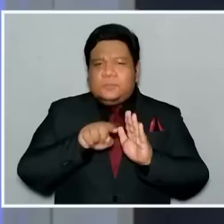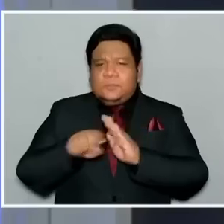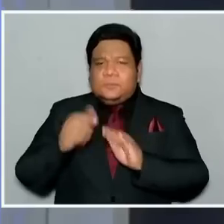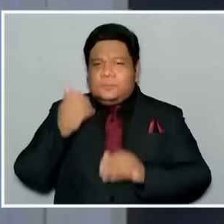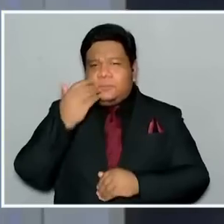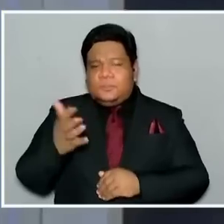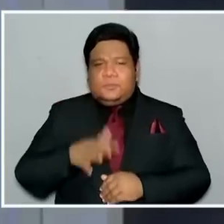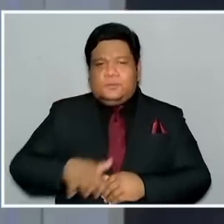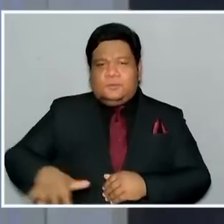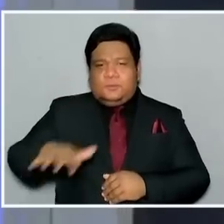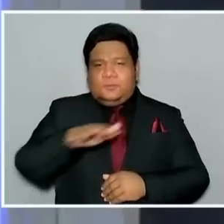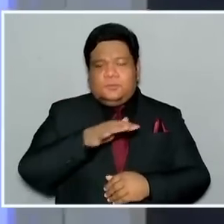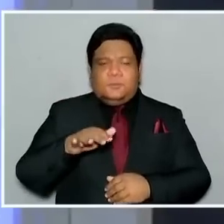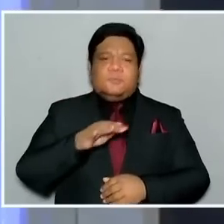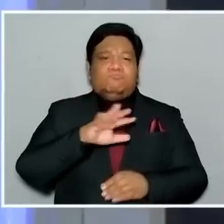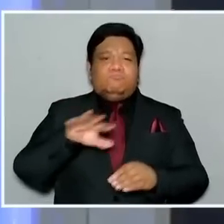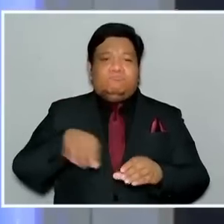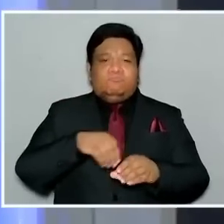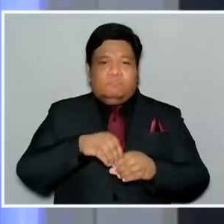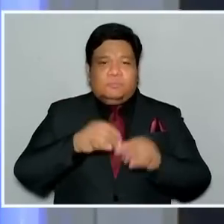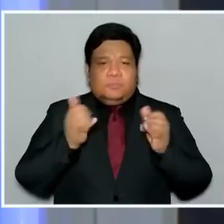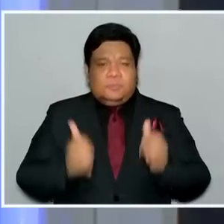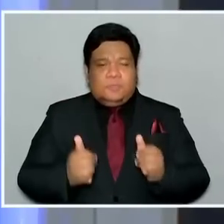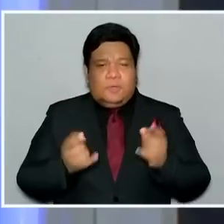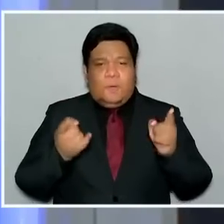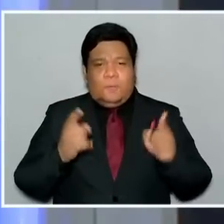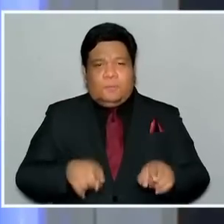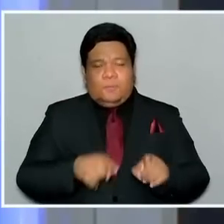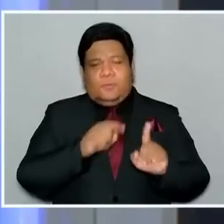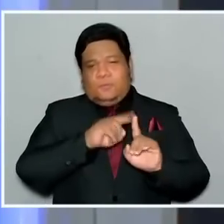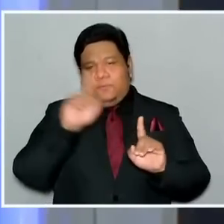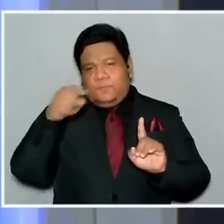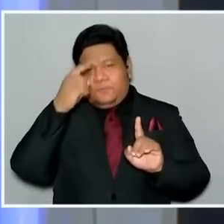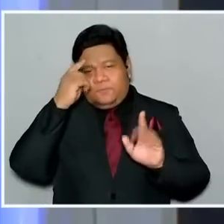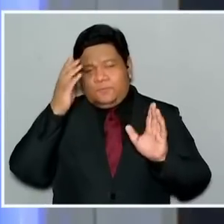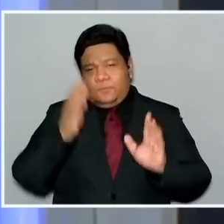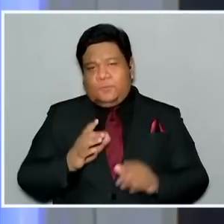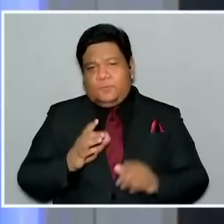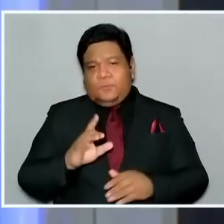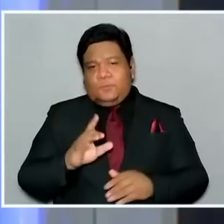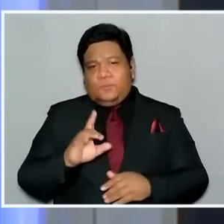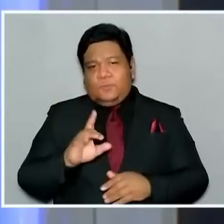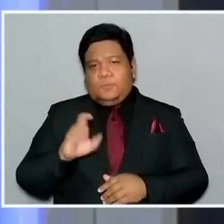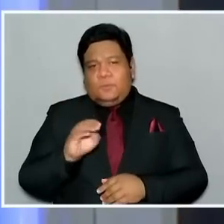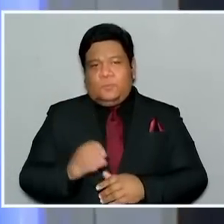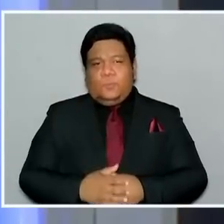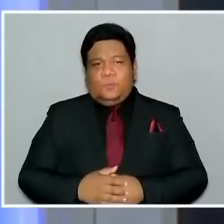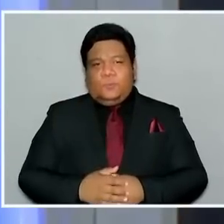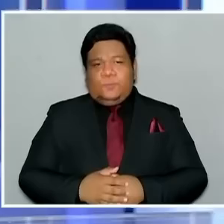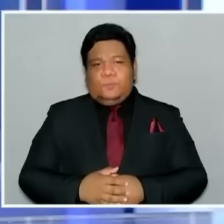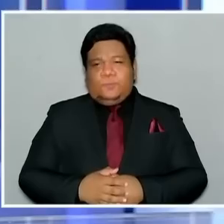lalawigan, kabilang na po ang pamamaslang kay Negros Oriental Governor Roel Degamo.